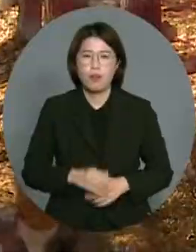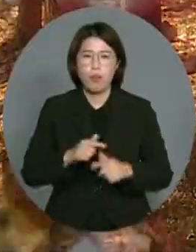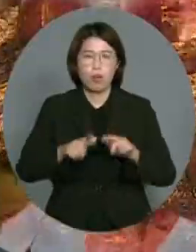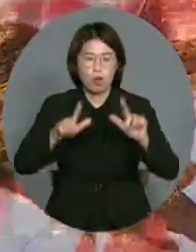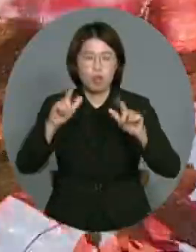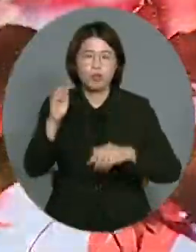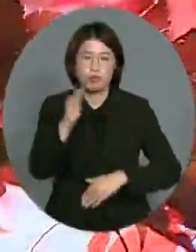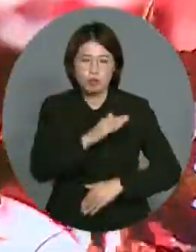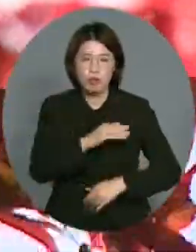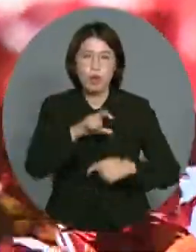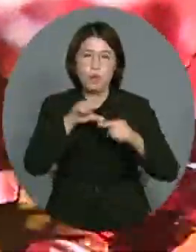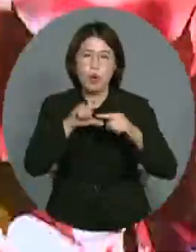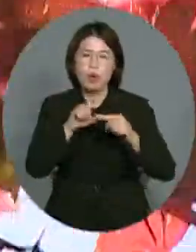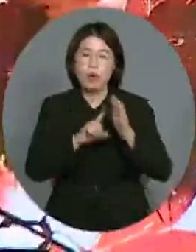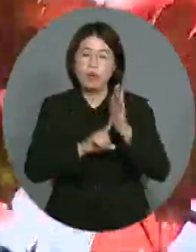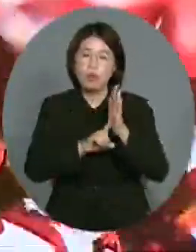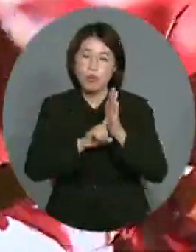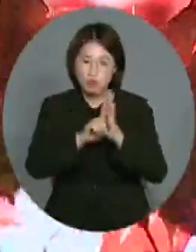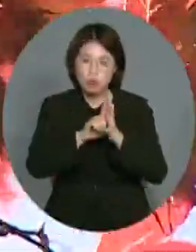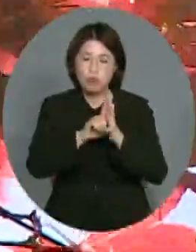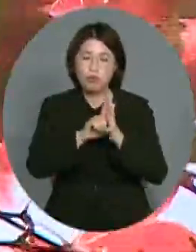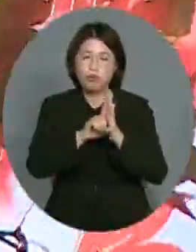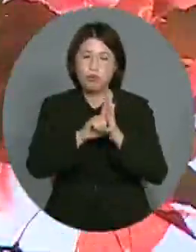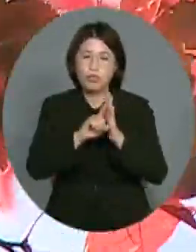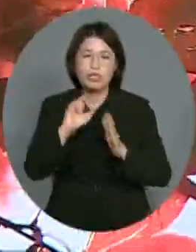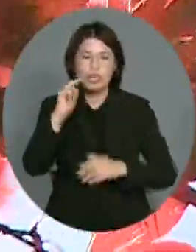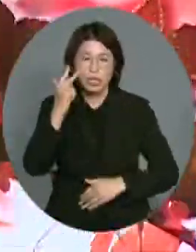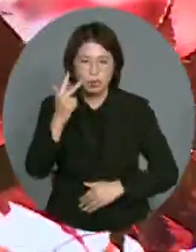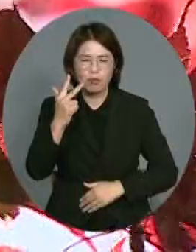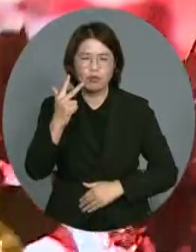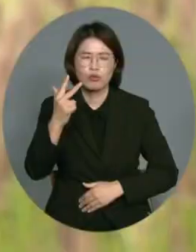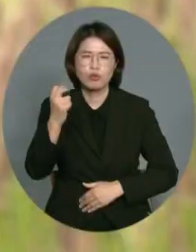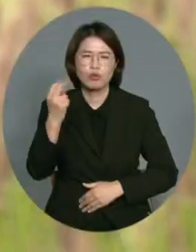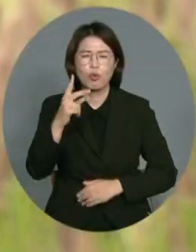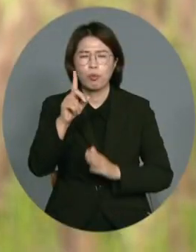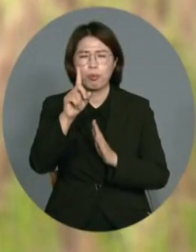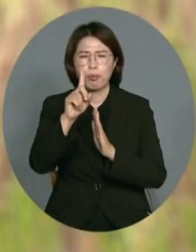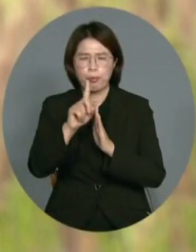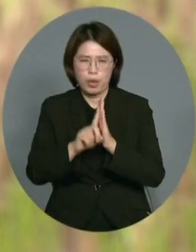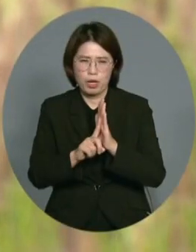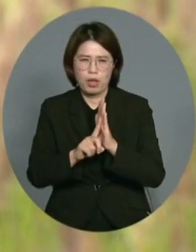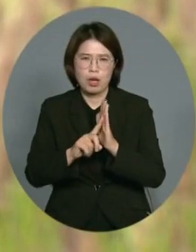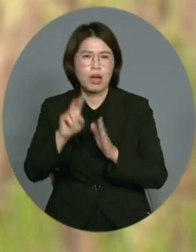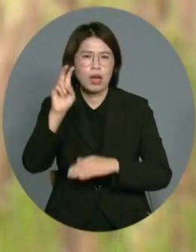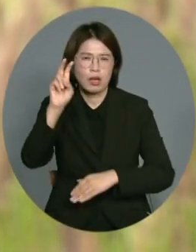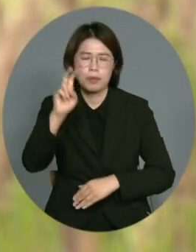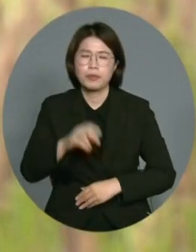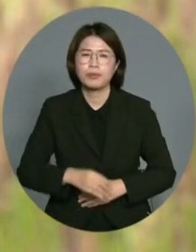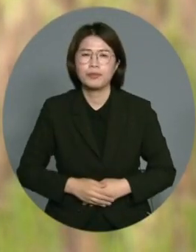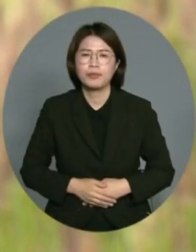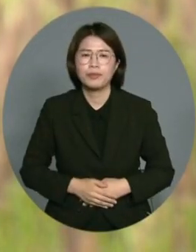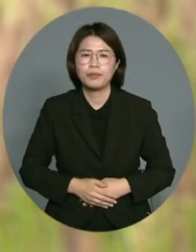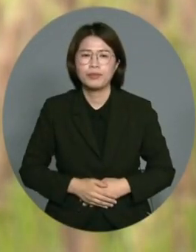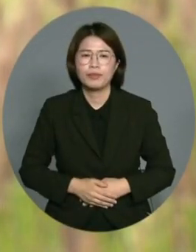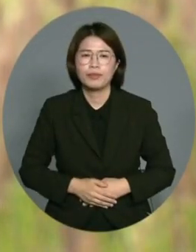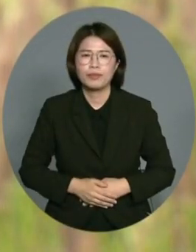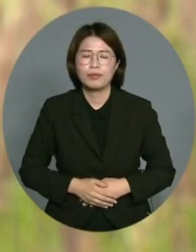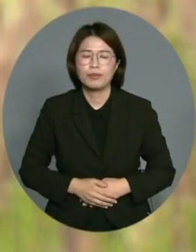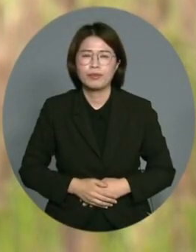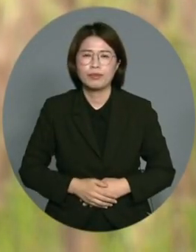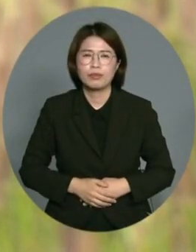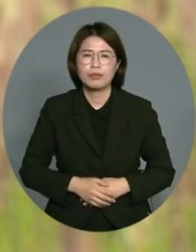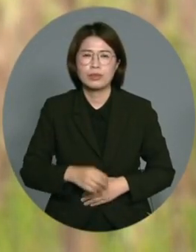목요일부터는 평년 기온을 회복했는데요. 다음 주 다시 급격한 기온 변동이 예상됩니다. 찬